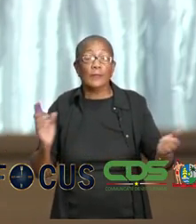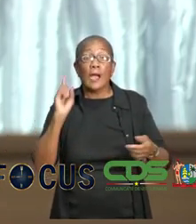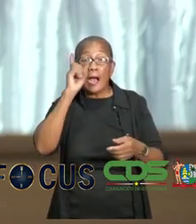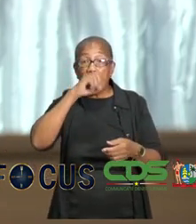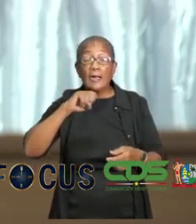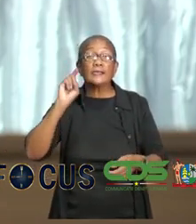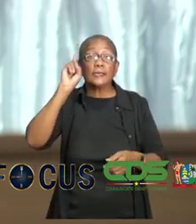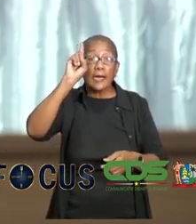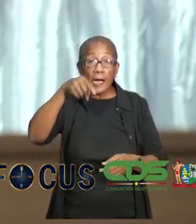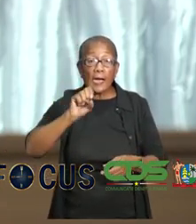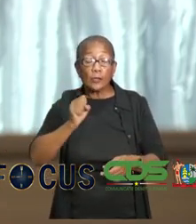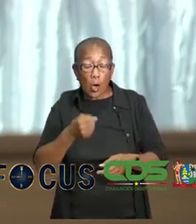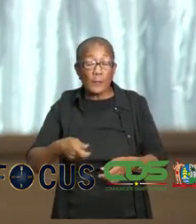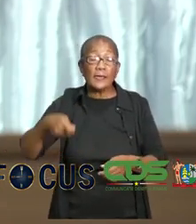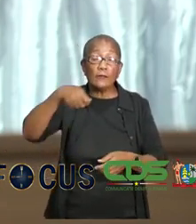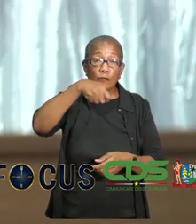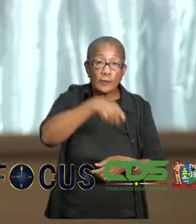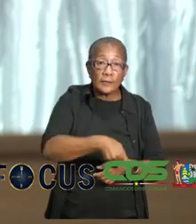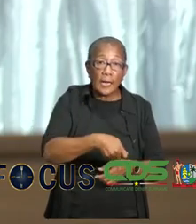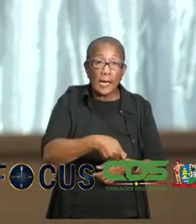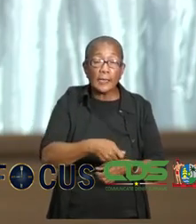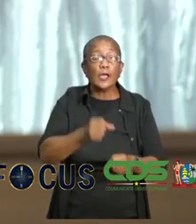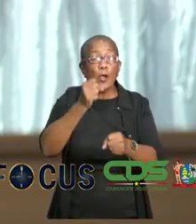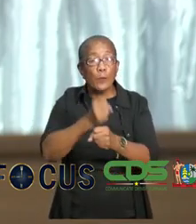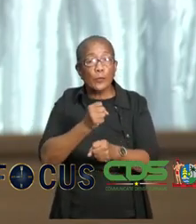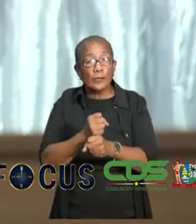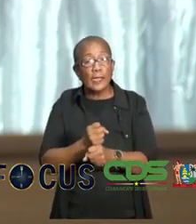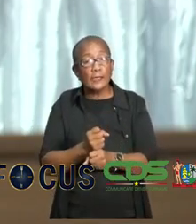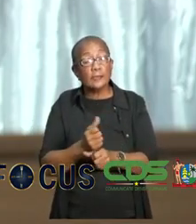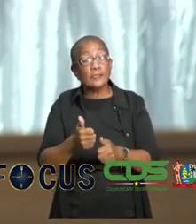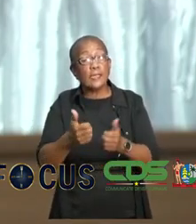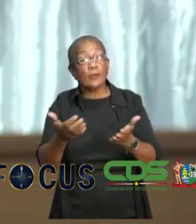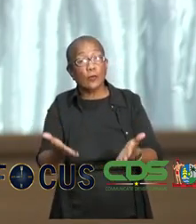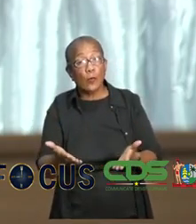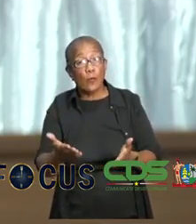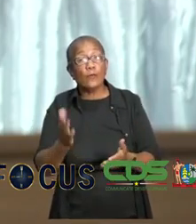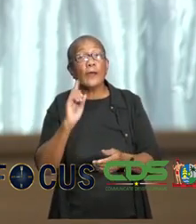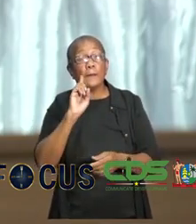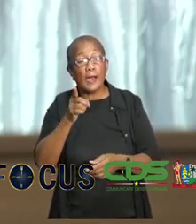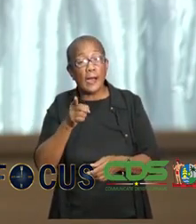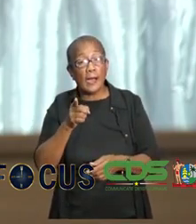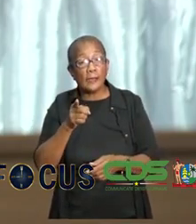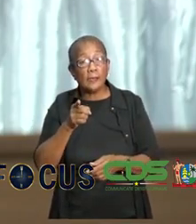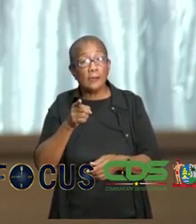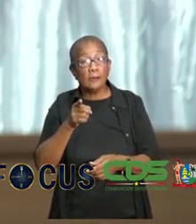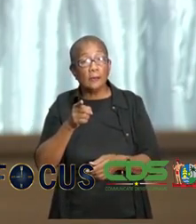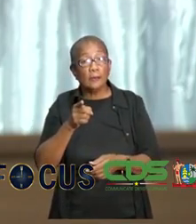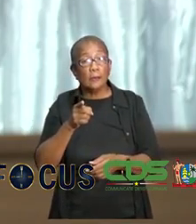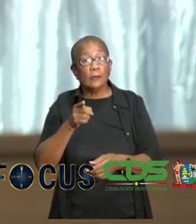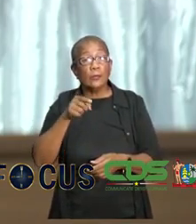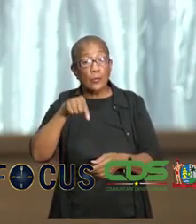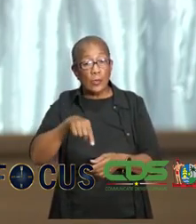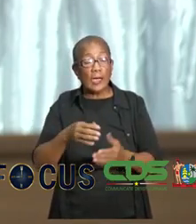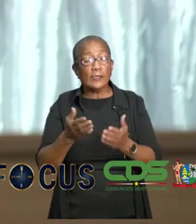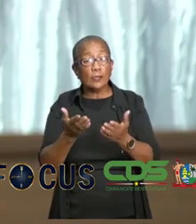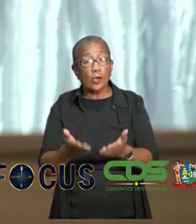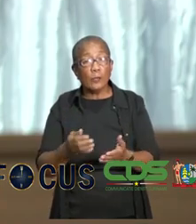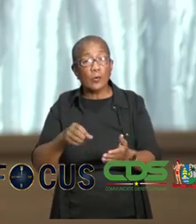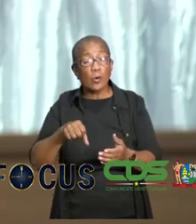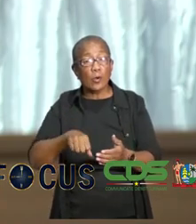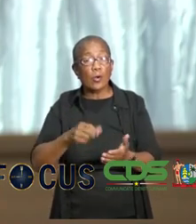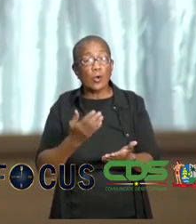om investeringen, dan staat er productie tegenover. Maar in dit geval gaat het om consumptieve